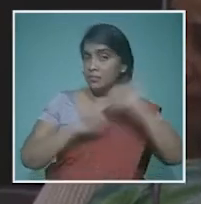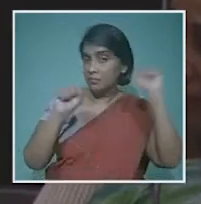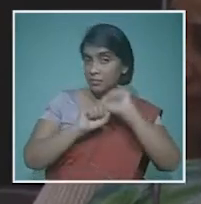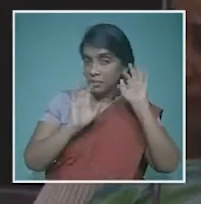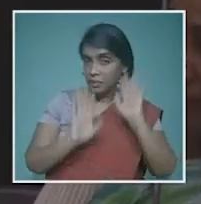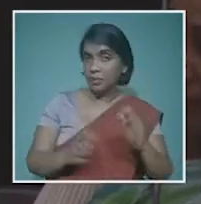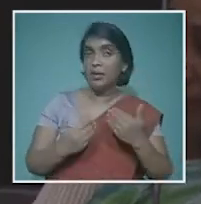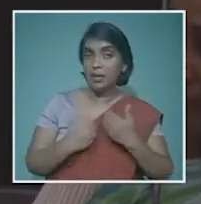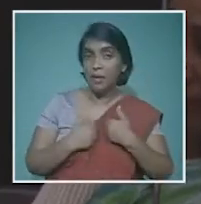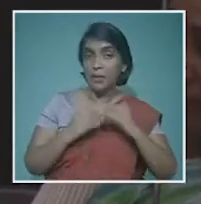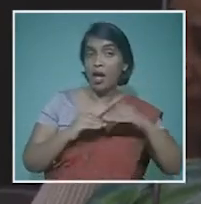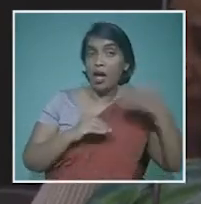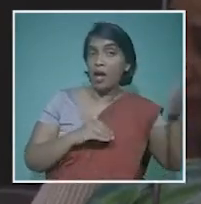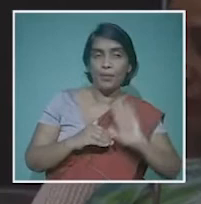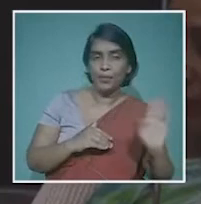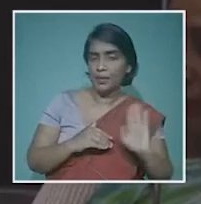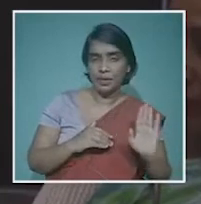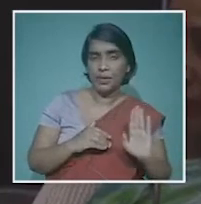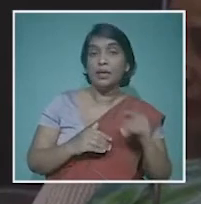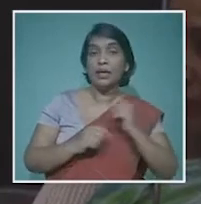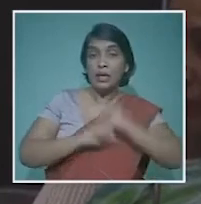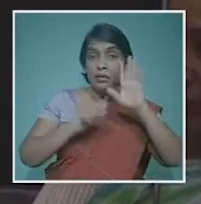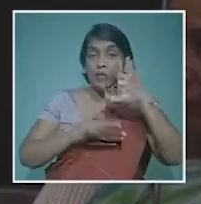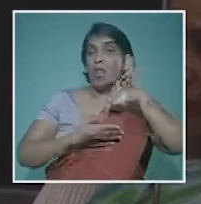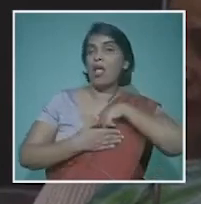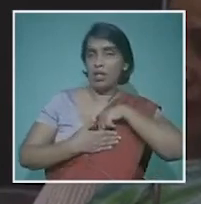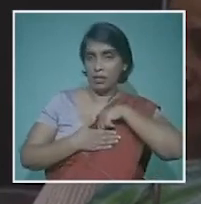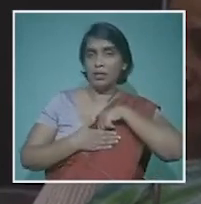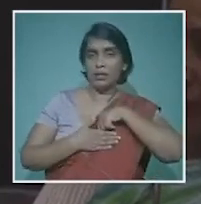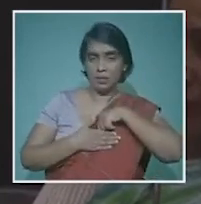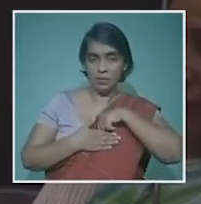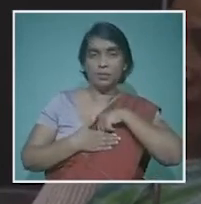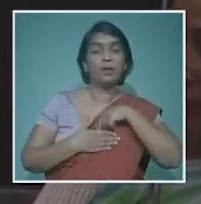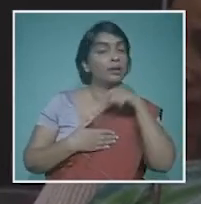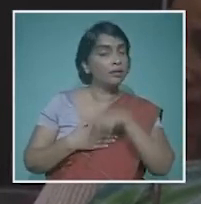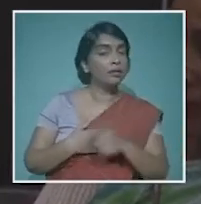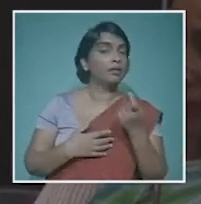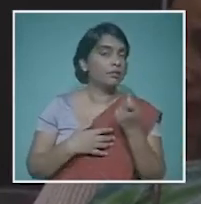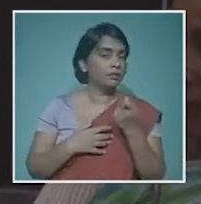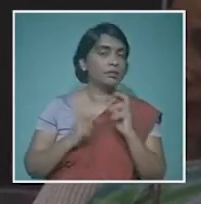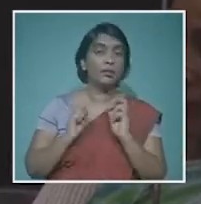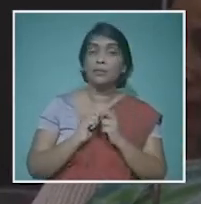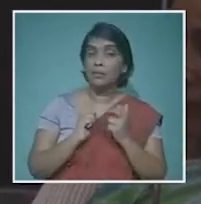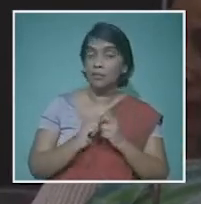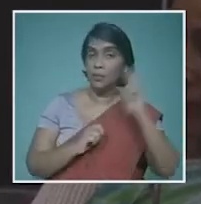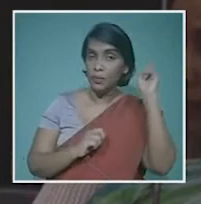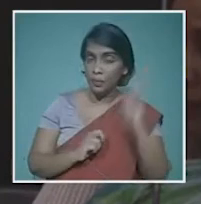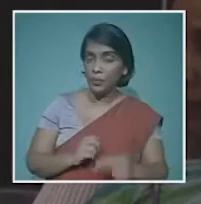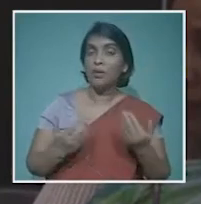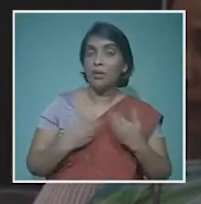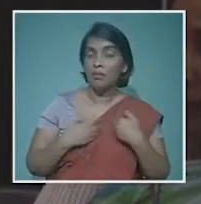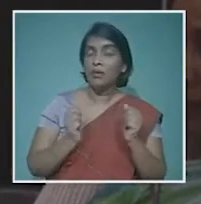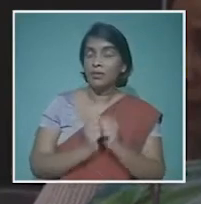තියෙන්නේ අපේ පිටත නෙමෙයි ඒක තියෙන්නේ අපේ ඇතුළෙමයි මේ ආර්ථික අරගලය දිනන්න අපිට